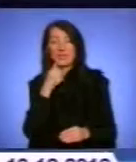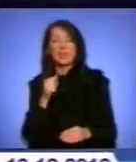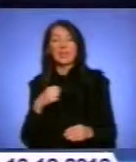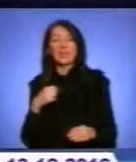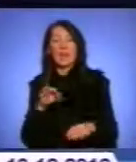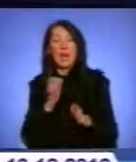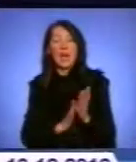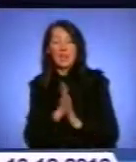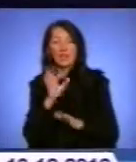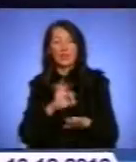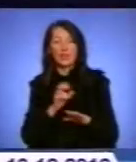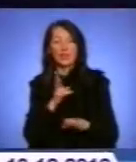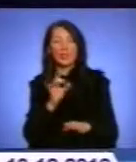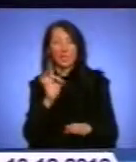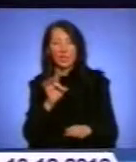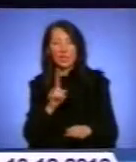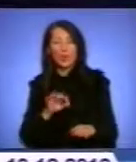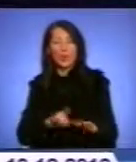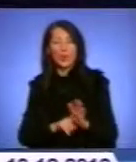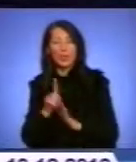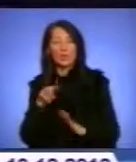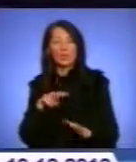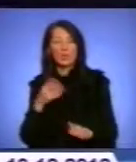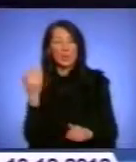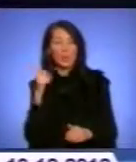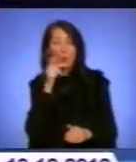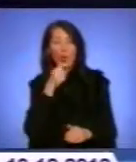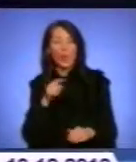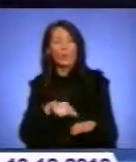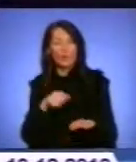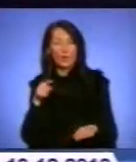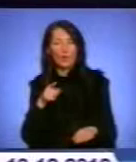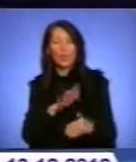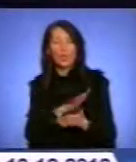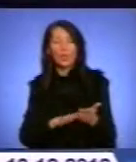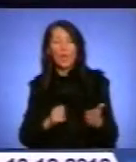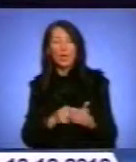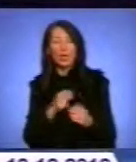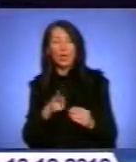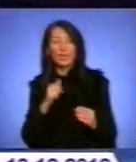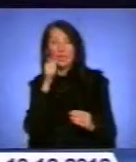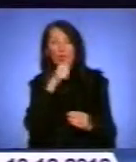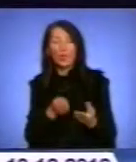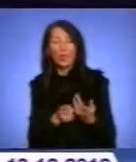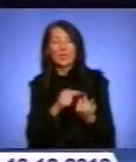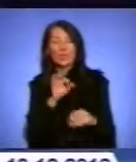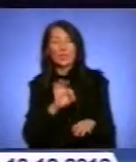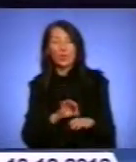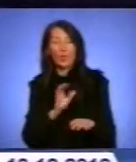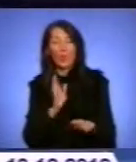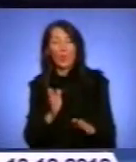на цю недугу, що почався ще в листопаді торік, таки відчувається. Тому і далі до кінця року кількість хворих загалом буде